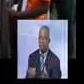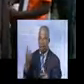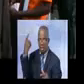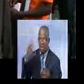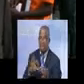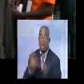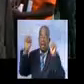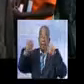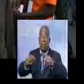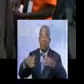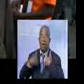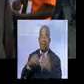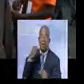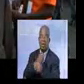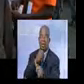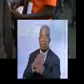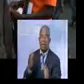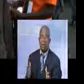former des étudiants